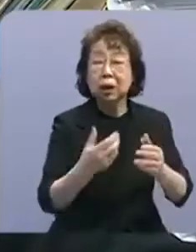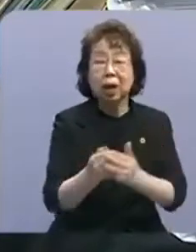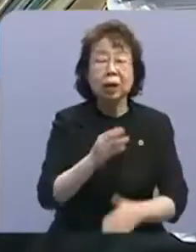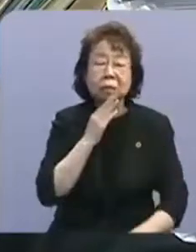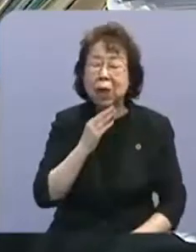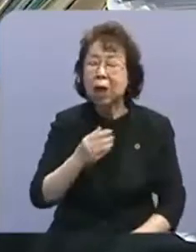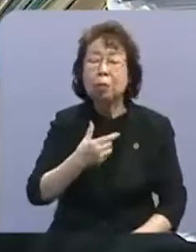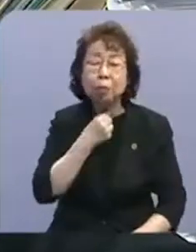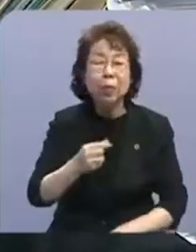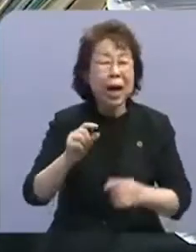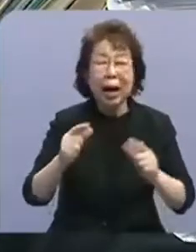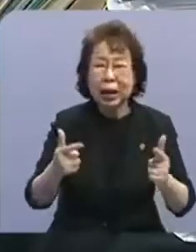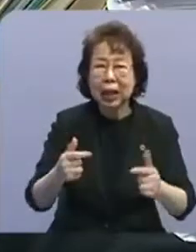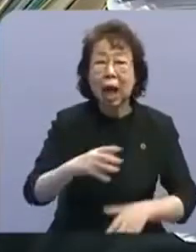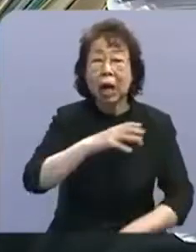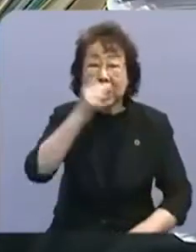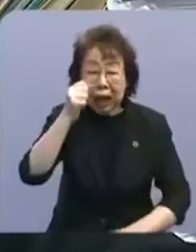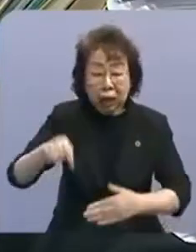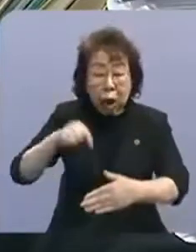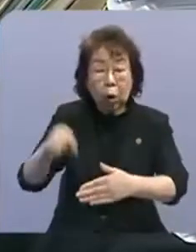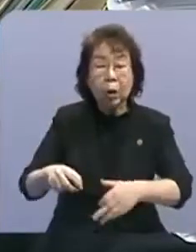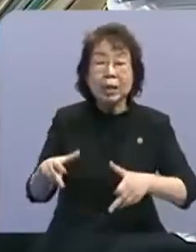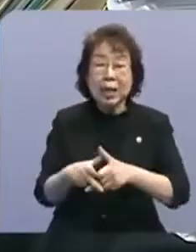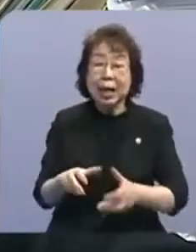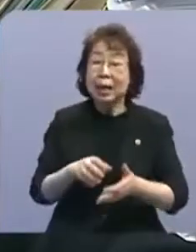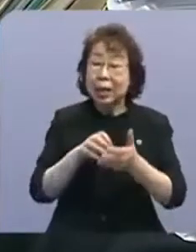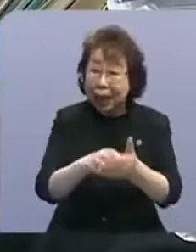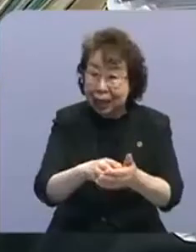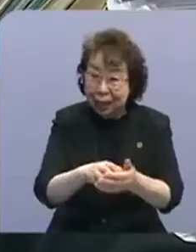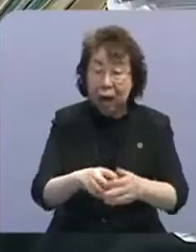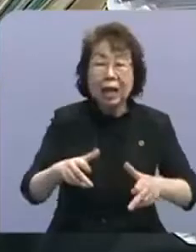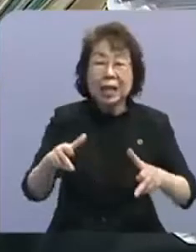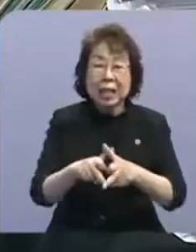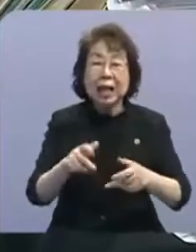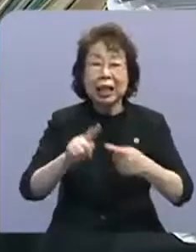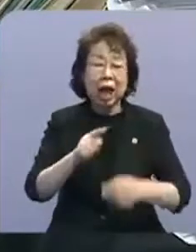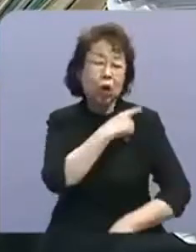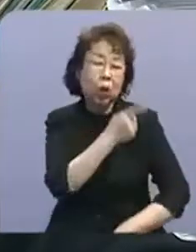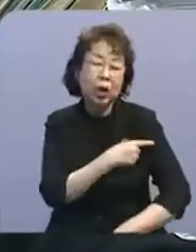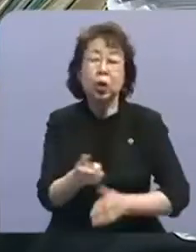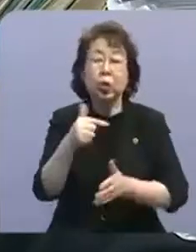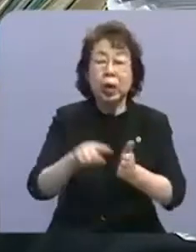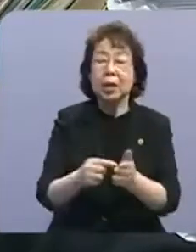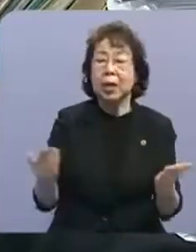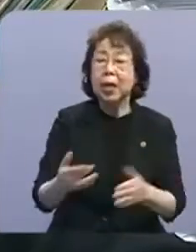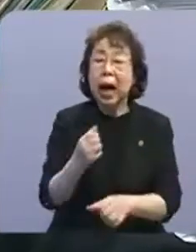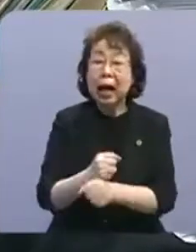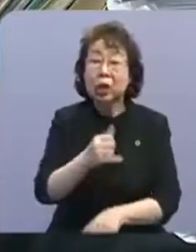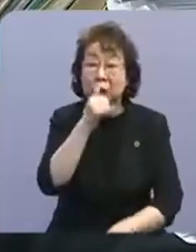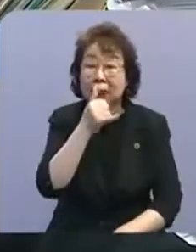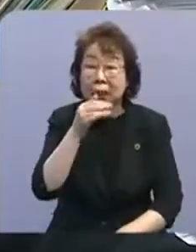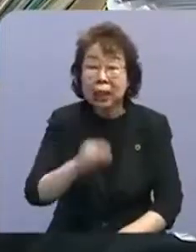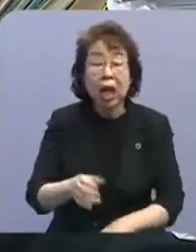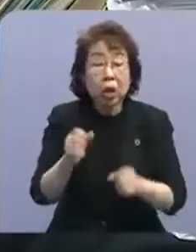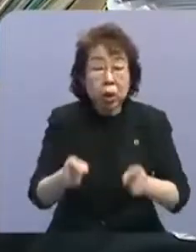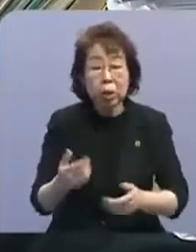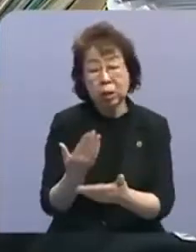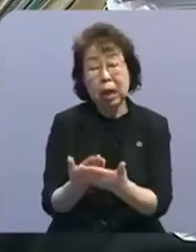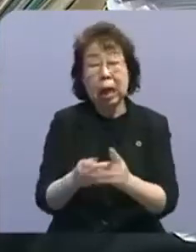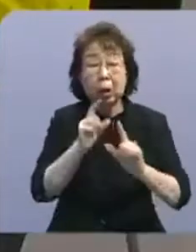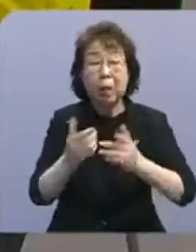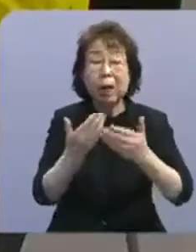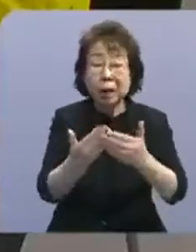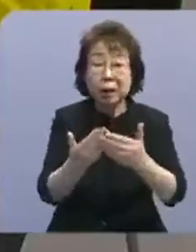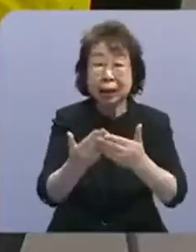아니거든요 정말 당성 권의 장애인이 들어가서 장애인의 그 권익을 위해서 일할 수 있는 그리고 일할 수 있는 기회를 달라고 했던